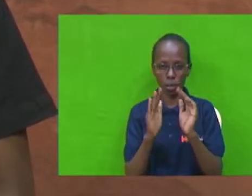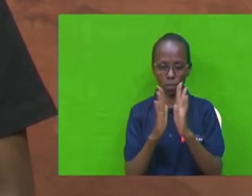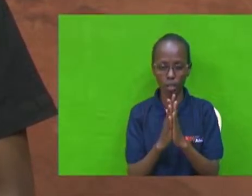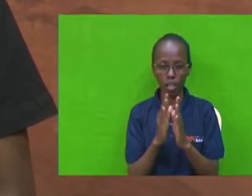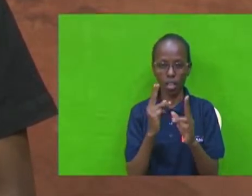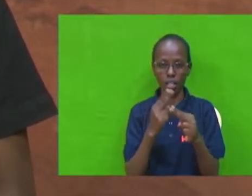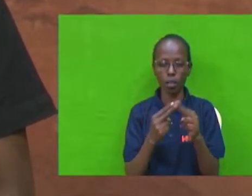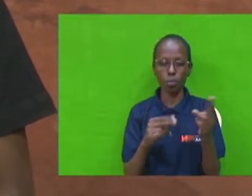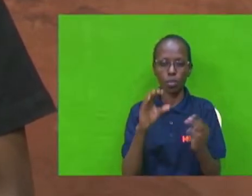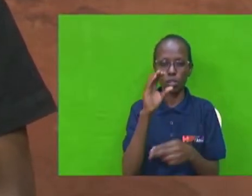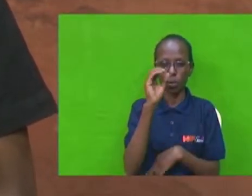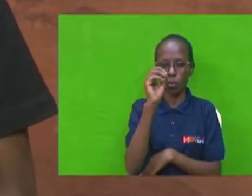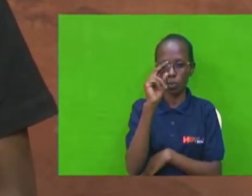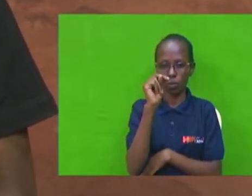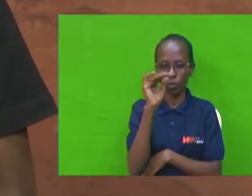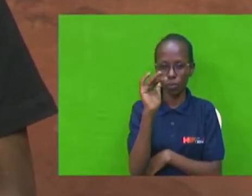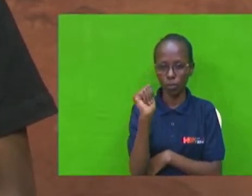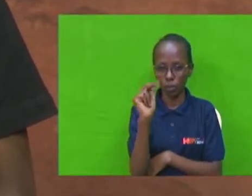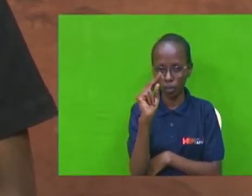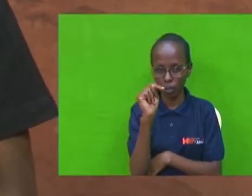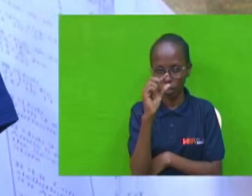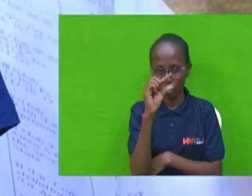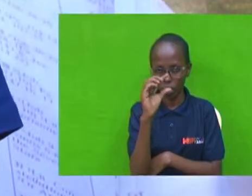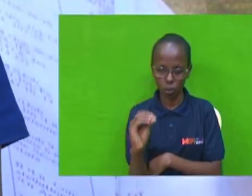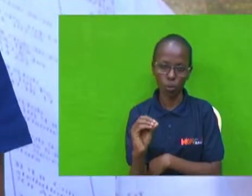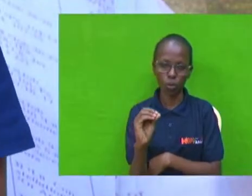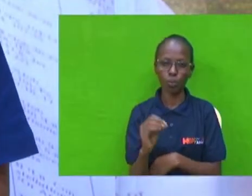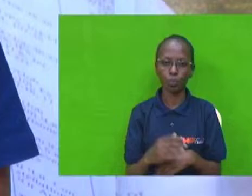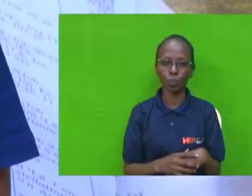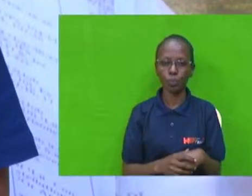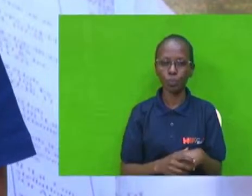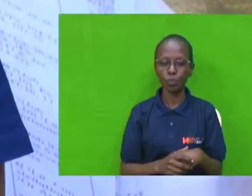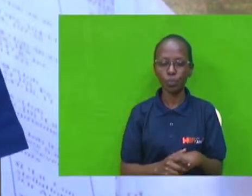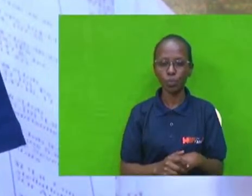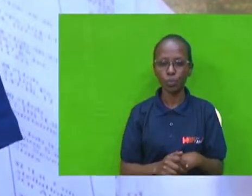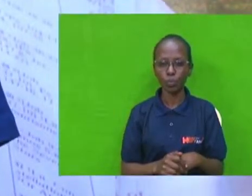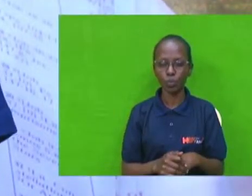Onyango. Mwalimu karibu.